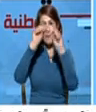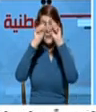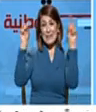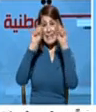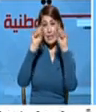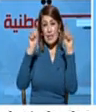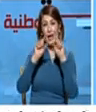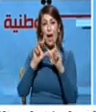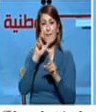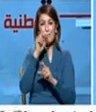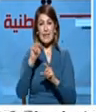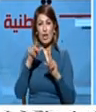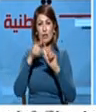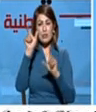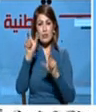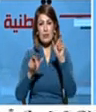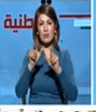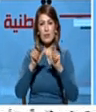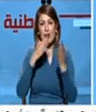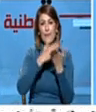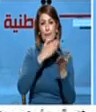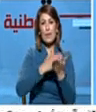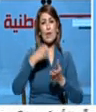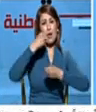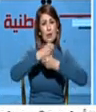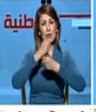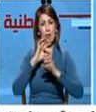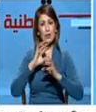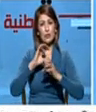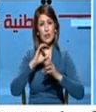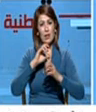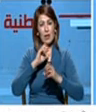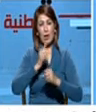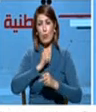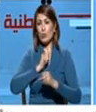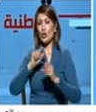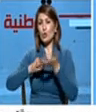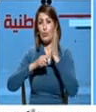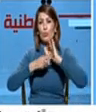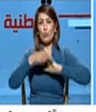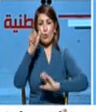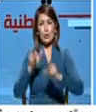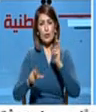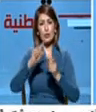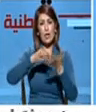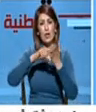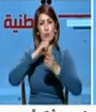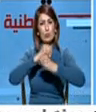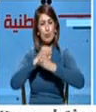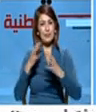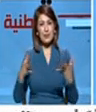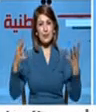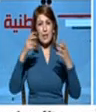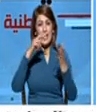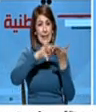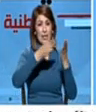انت شريحه اخرى مش بال كان عندهم بطاقه مهنيه المهن والحرف الصغرى والصناعيه الكل ب يشملهم